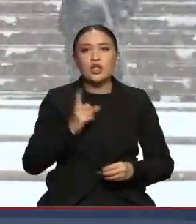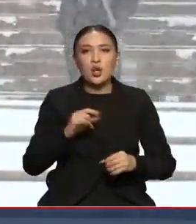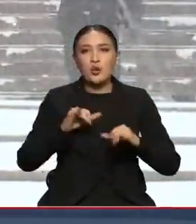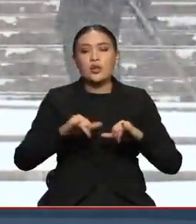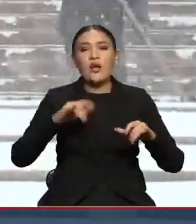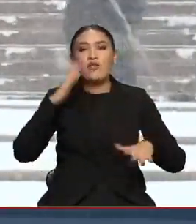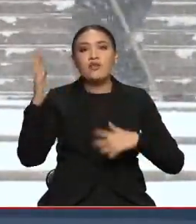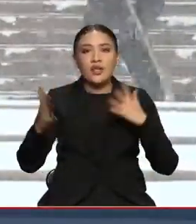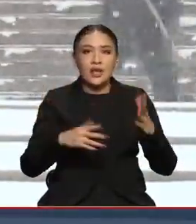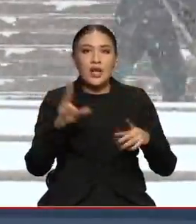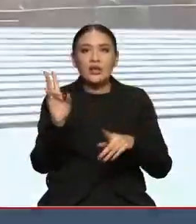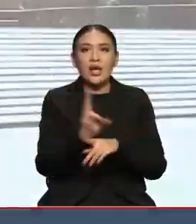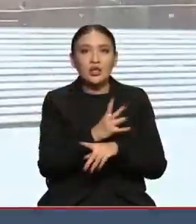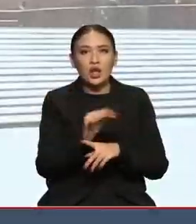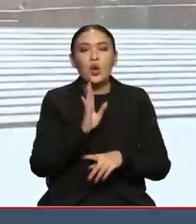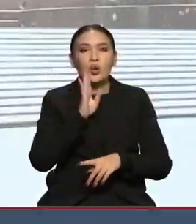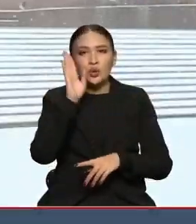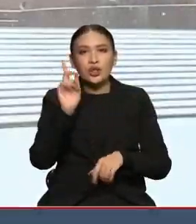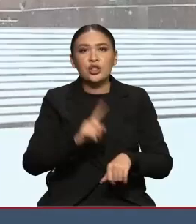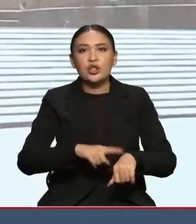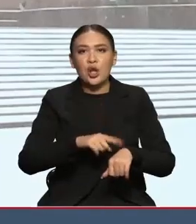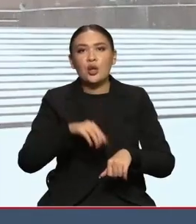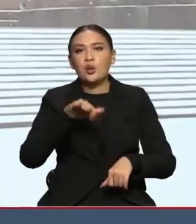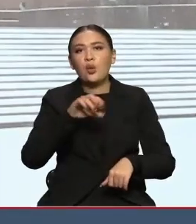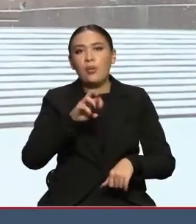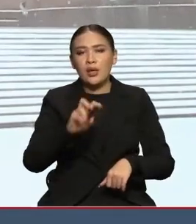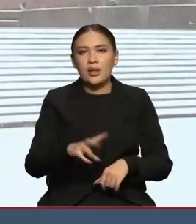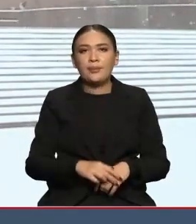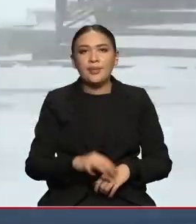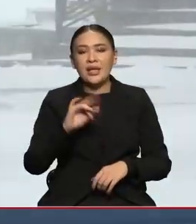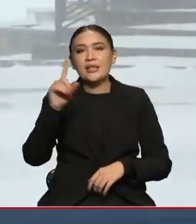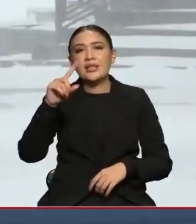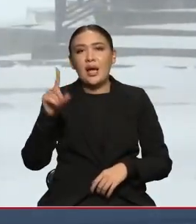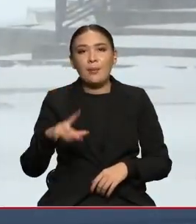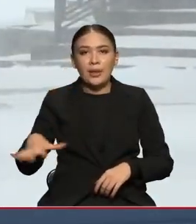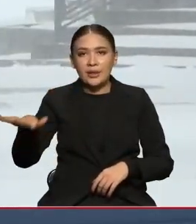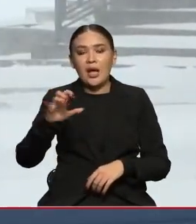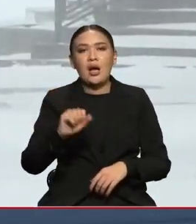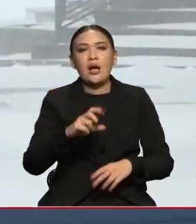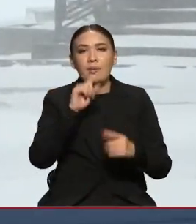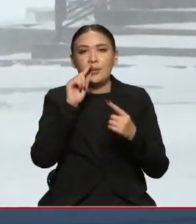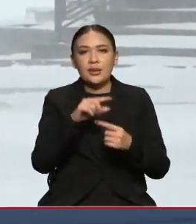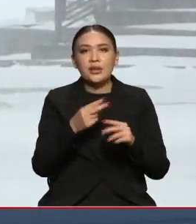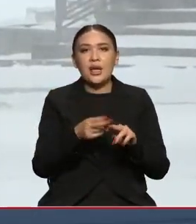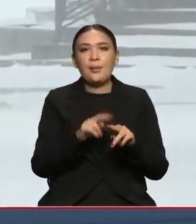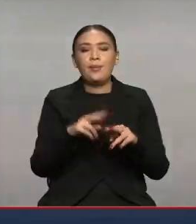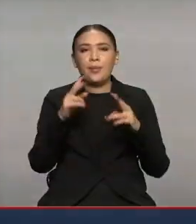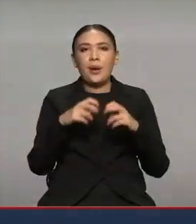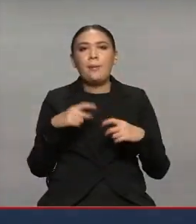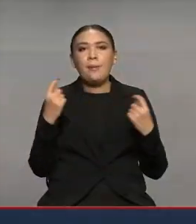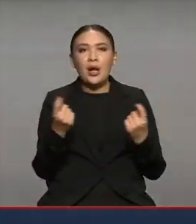усиление ветра в ночные и утренние часы туман и лишь на западе благодаря антициклону прогнозируется